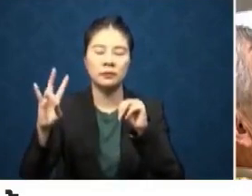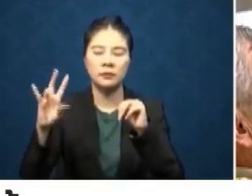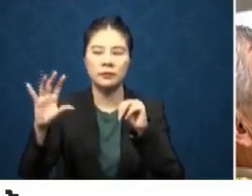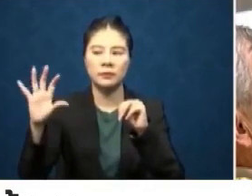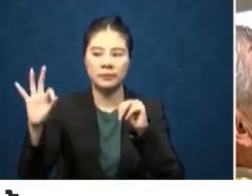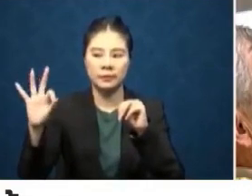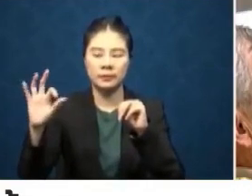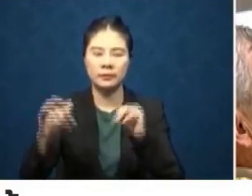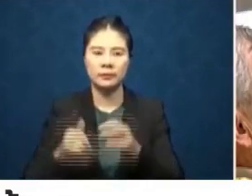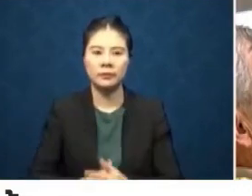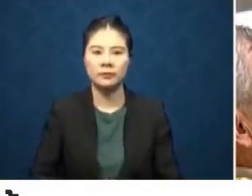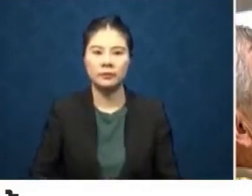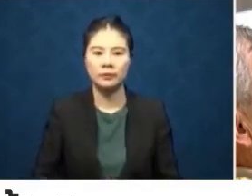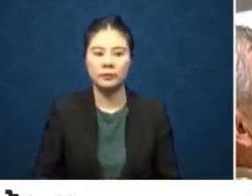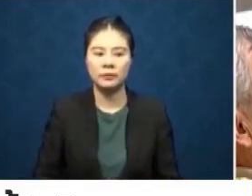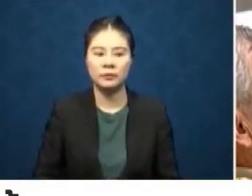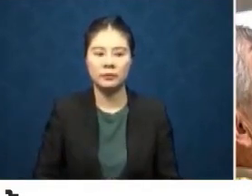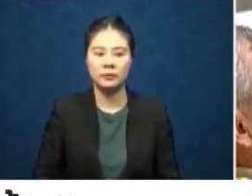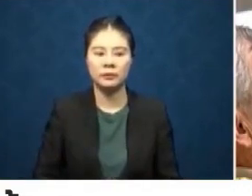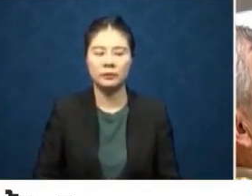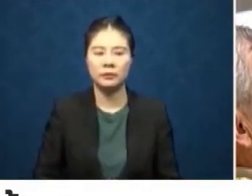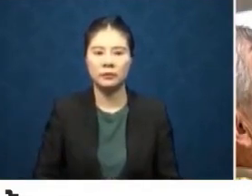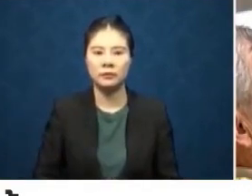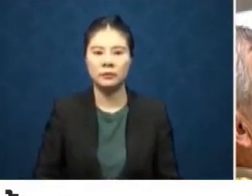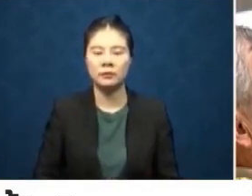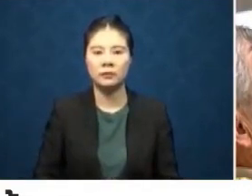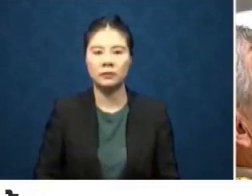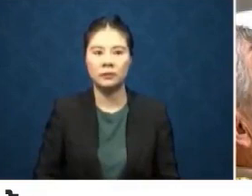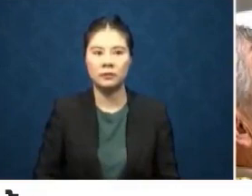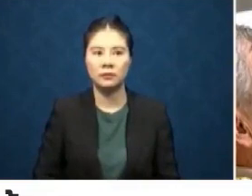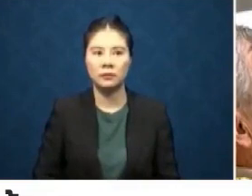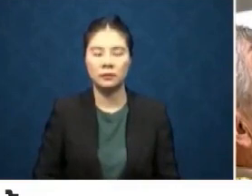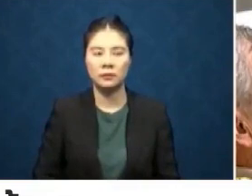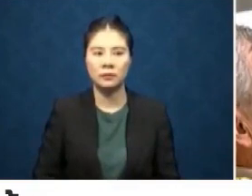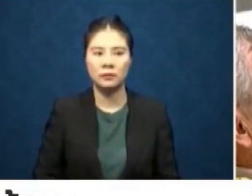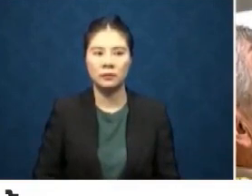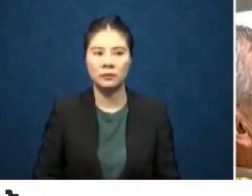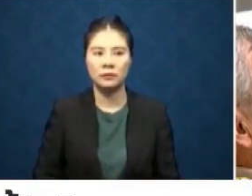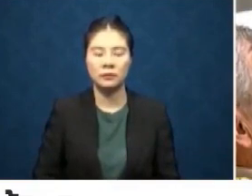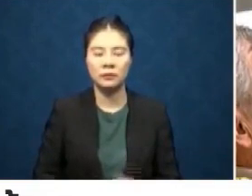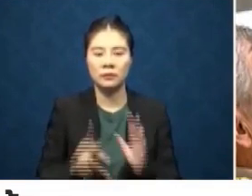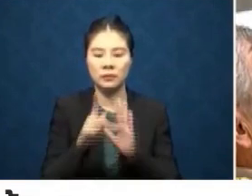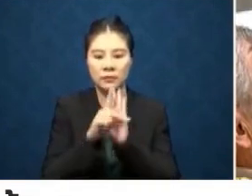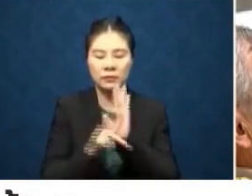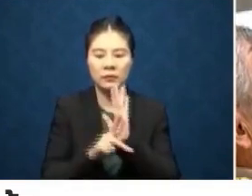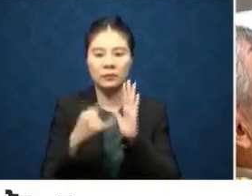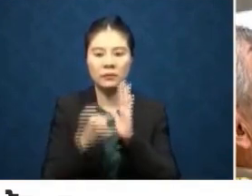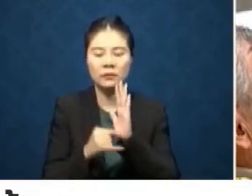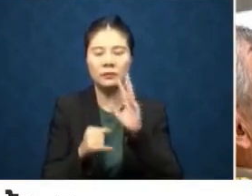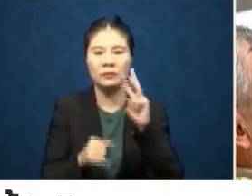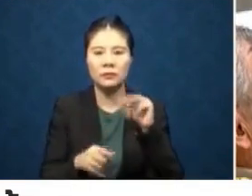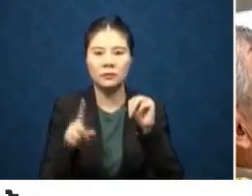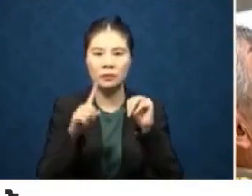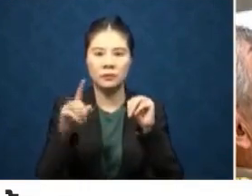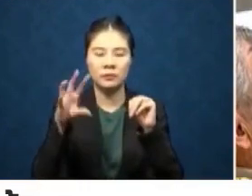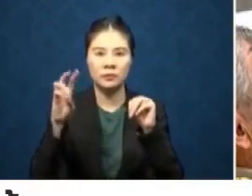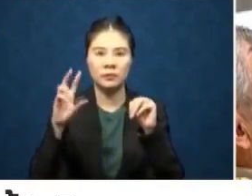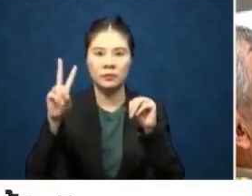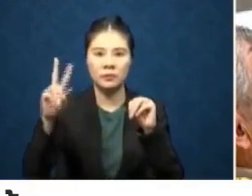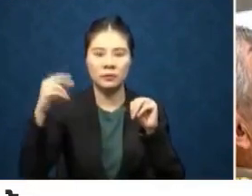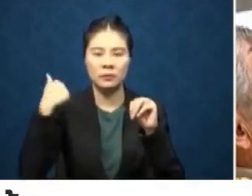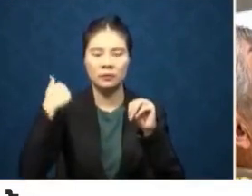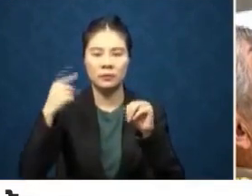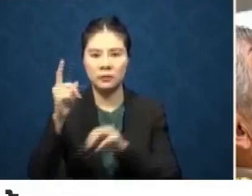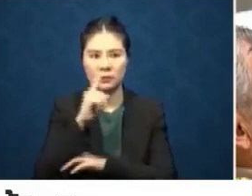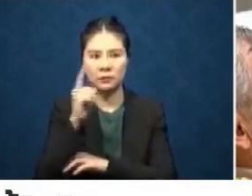มองว่าขัดกับรัฐธรรมนูญ 162เนื่องจากไม่ชี้แจงรวมถึงแหล่งที่มาของเงิน